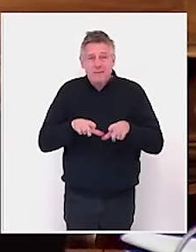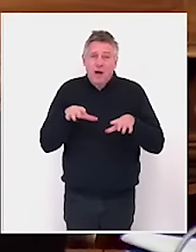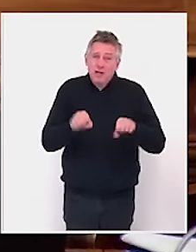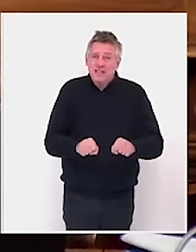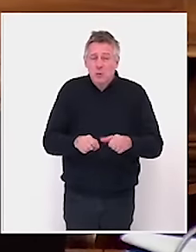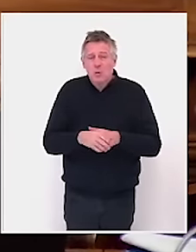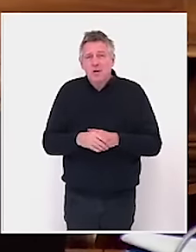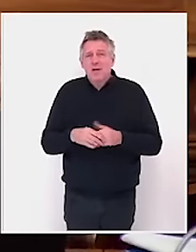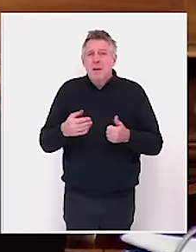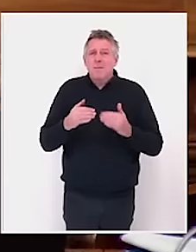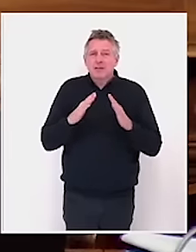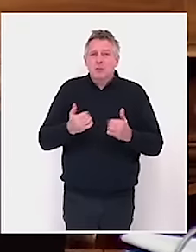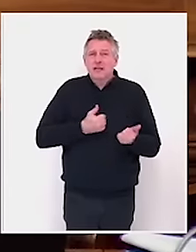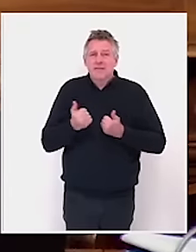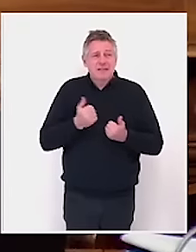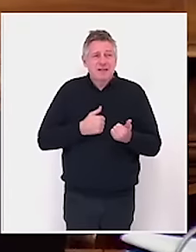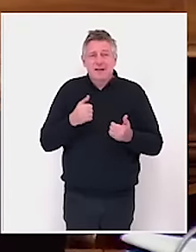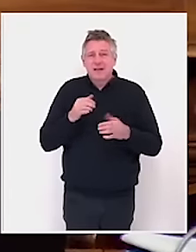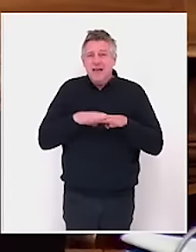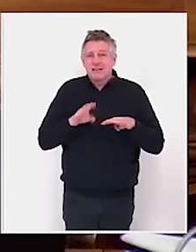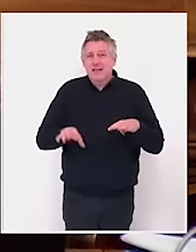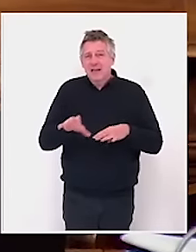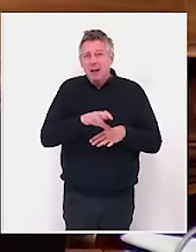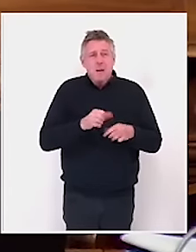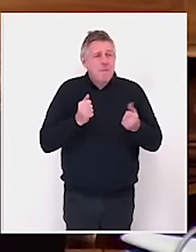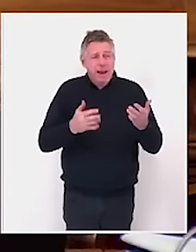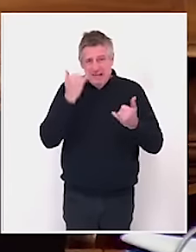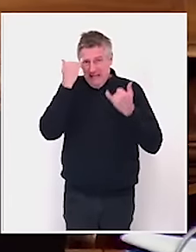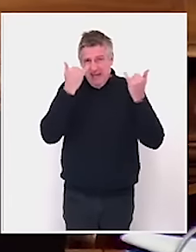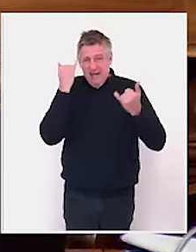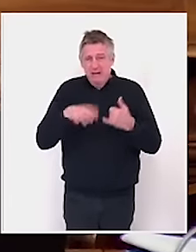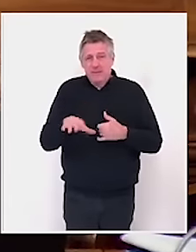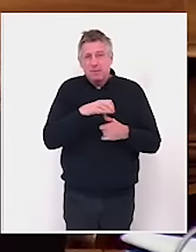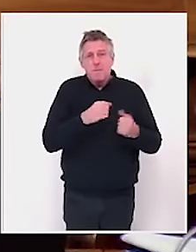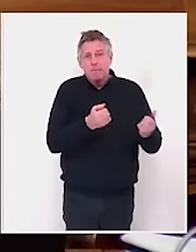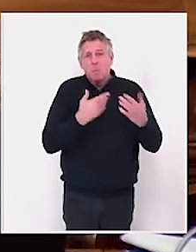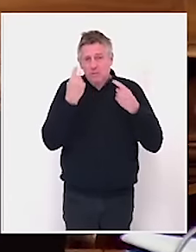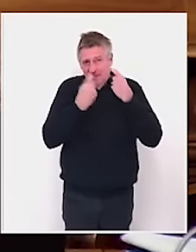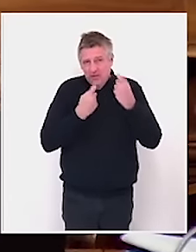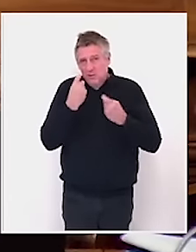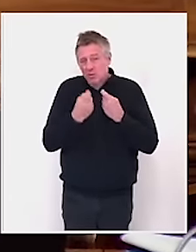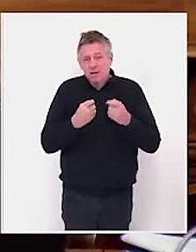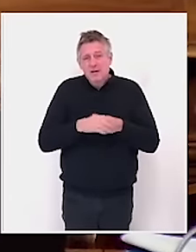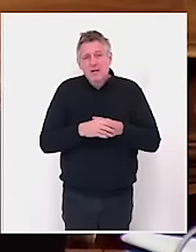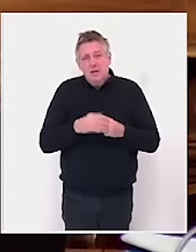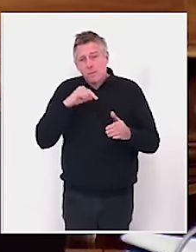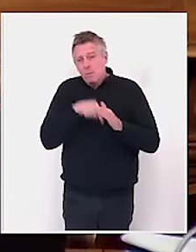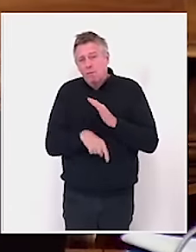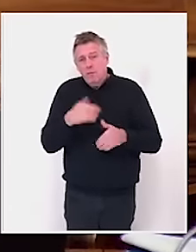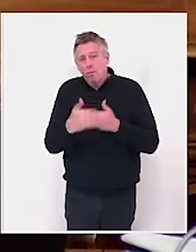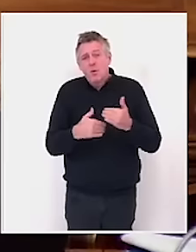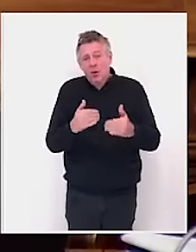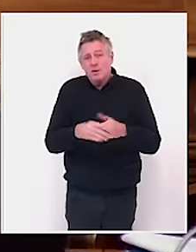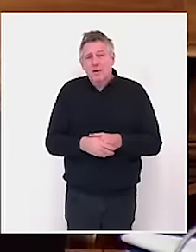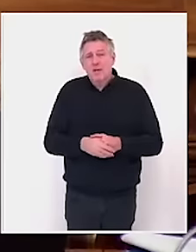mettre en place des maisons de service dans les quartiers. Ben voilà, c'est pas plein d'idées, plein de choses qui mériteraient réflexion et qui mériteraient effectivement que ça aille plus loin et qu'on arrive